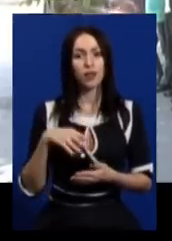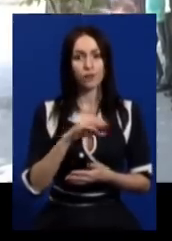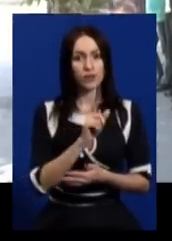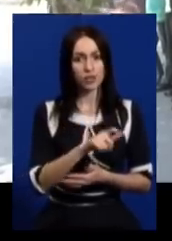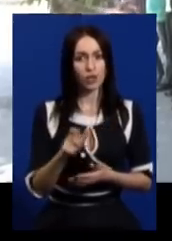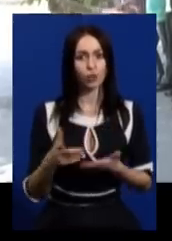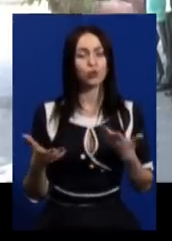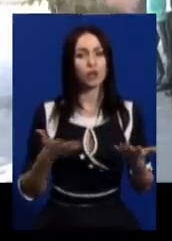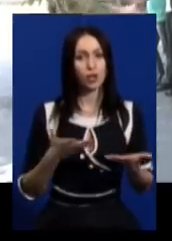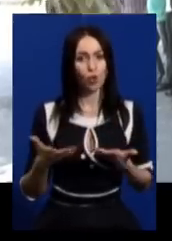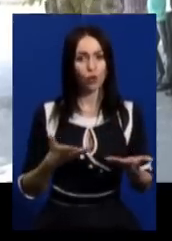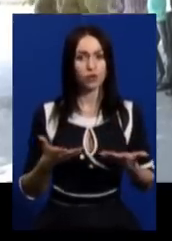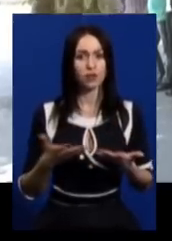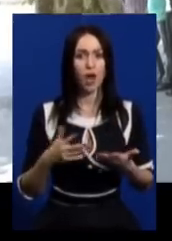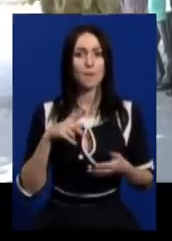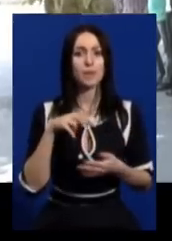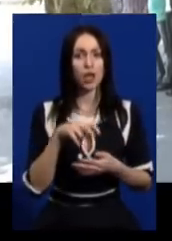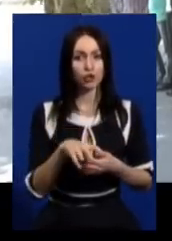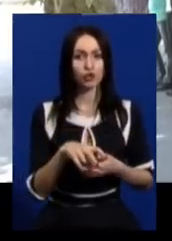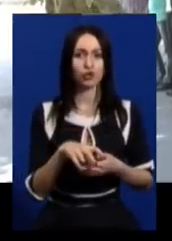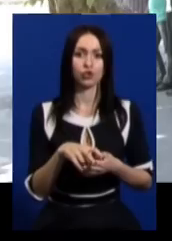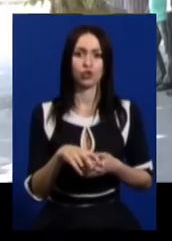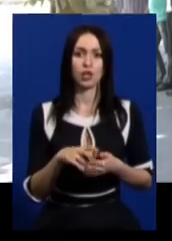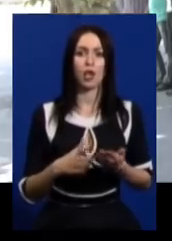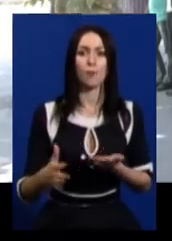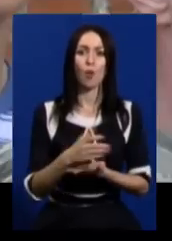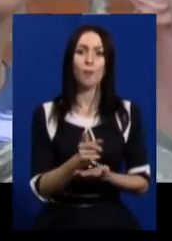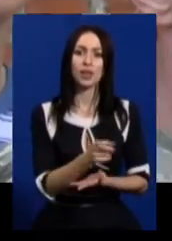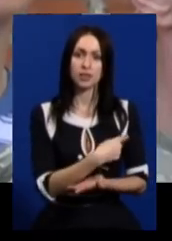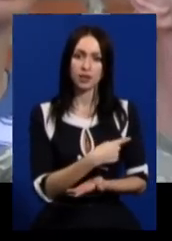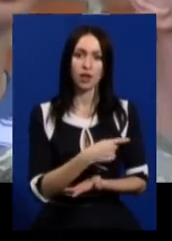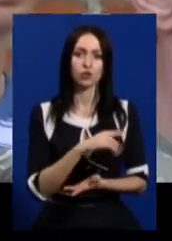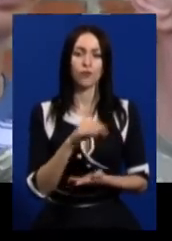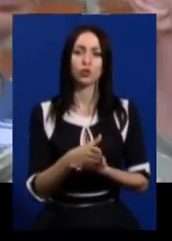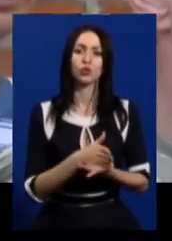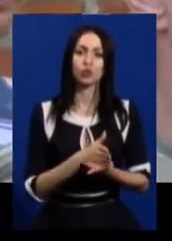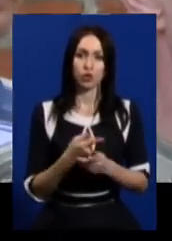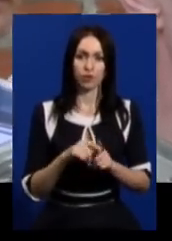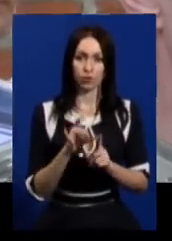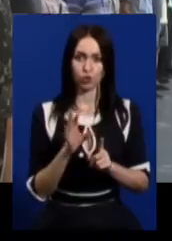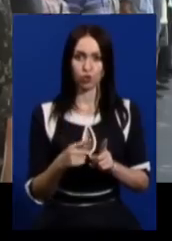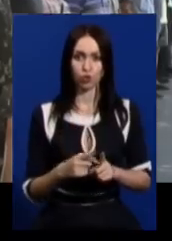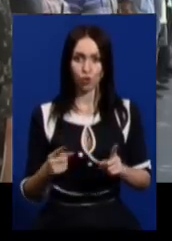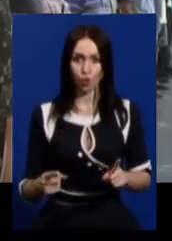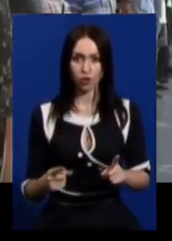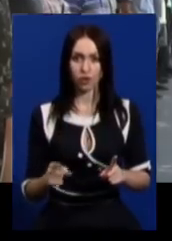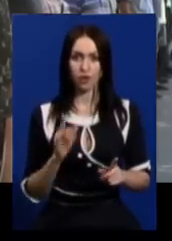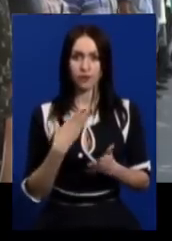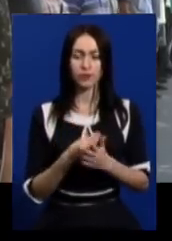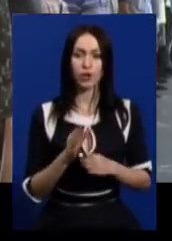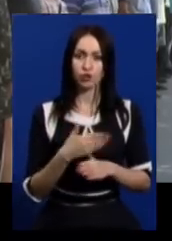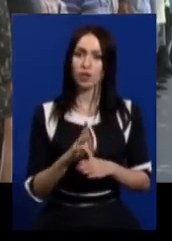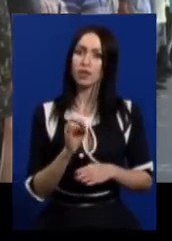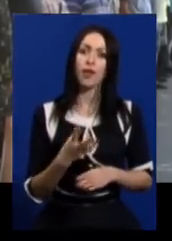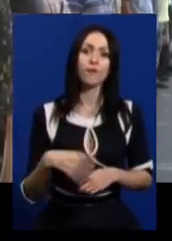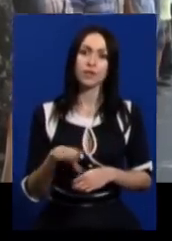які пройшли волни мобілізації, служили в цей срок в своїх частях, не